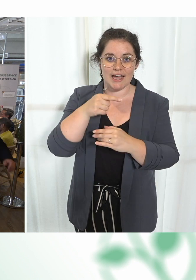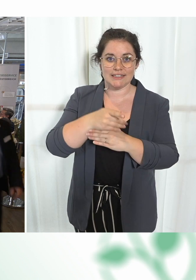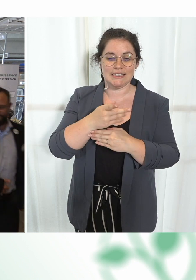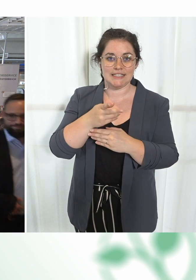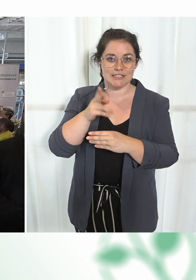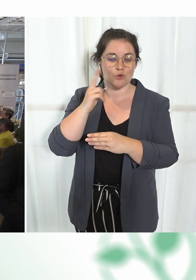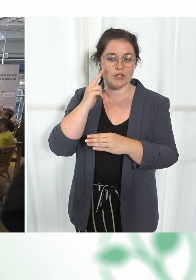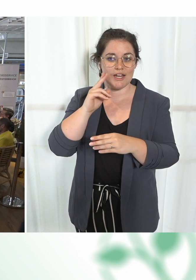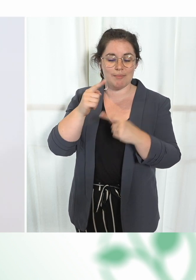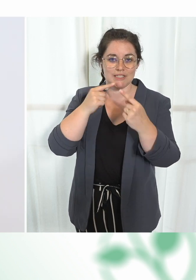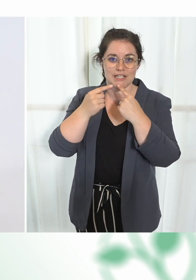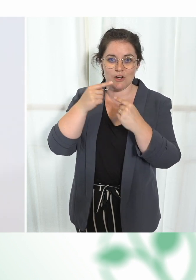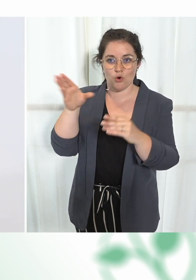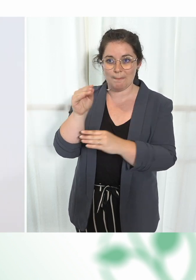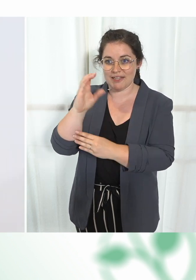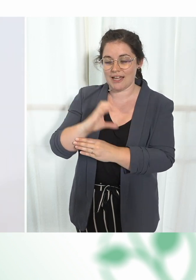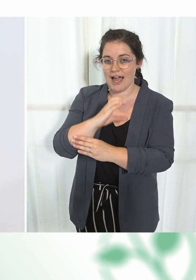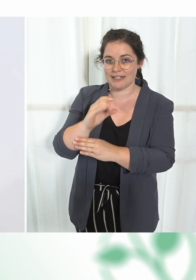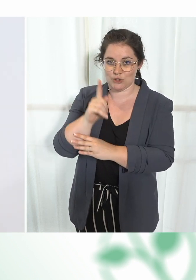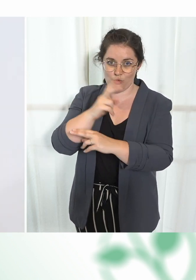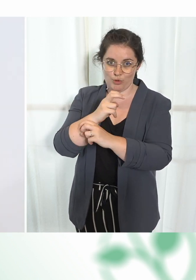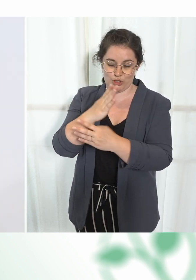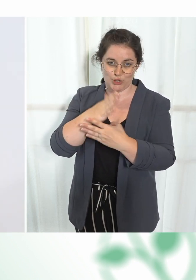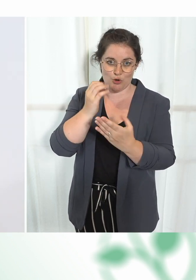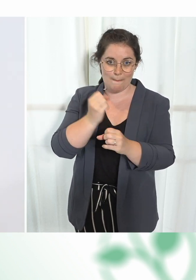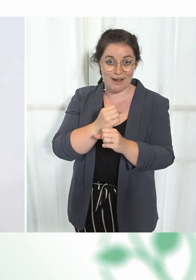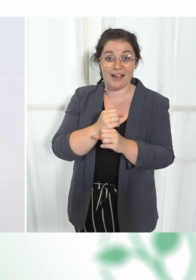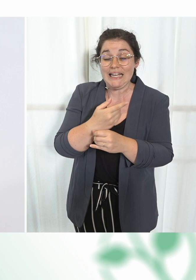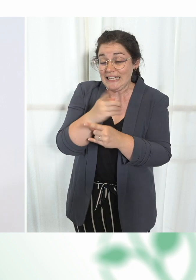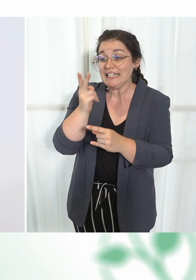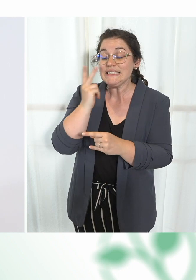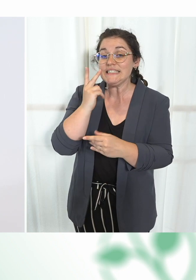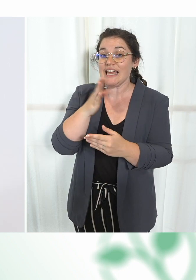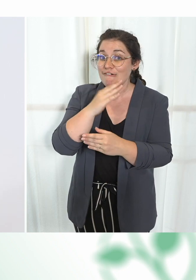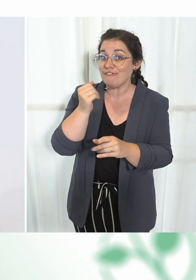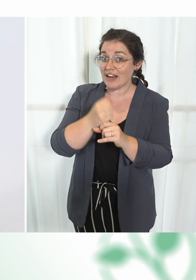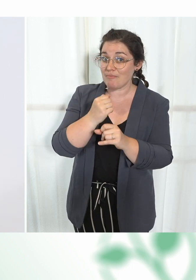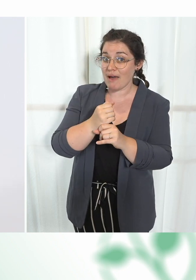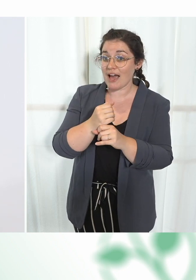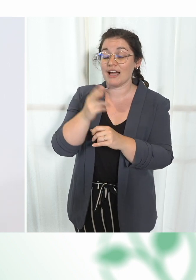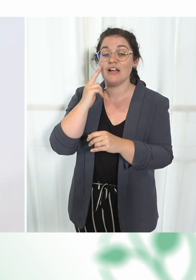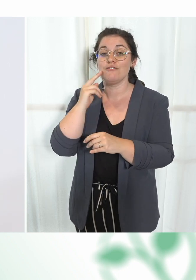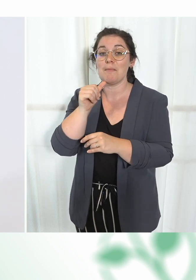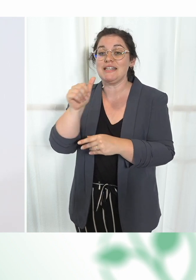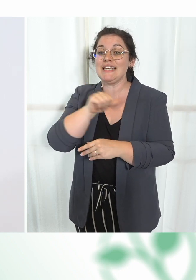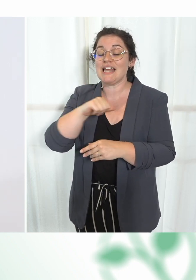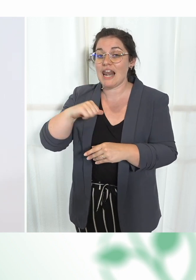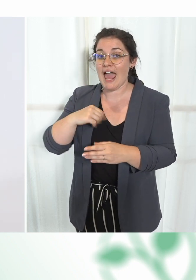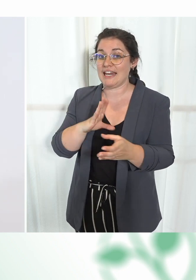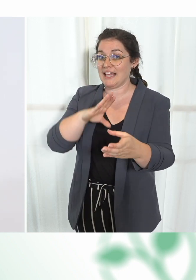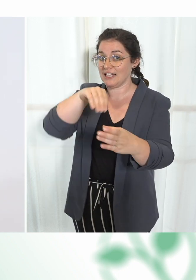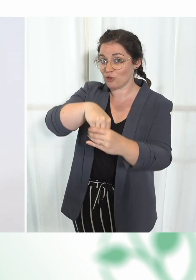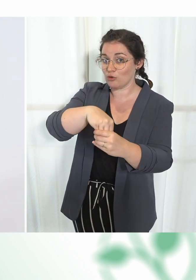Unternehmensdialoge gemeinsam mit der Caritas Oberösterreich machen. Und Sie sehen also, dass viel gemacht wird, damit Unternehmen nicht alleine sind auf diesem Weg in der Inklusion